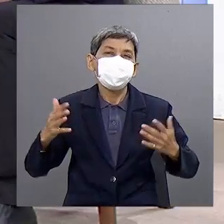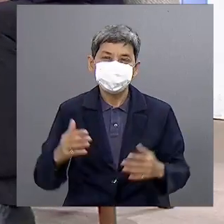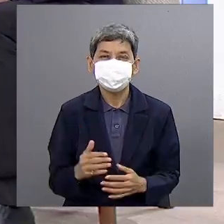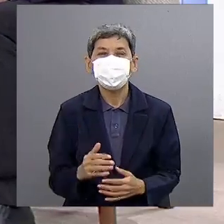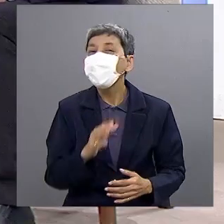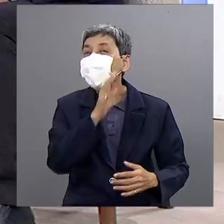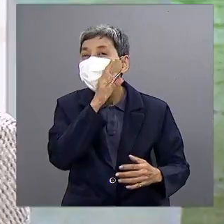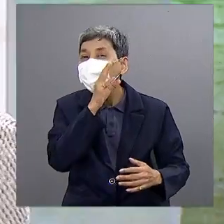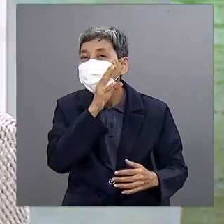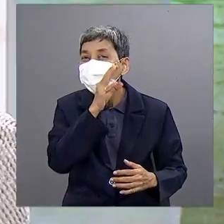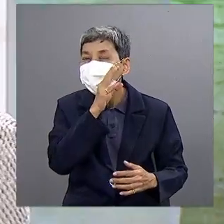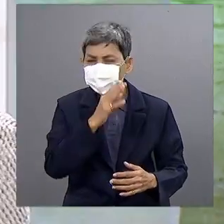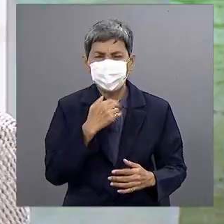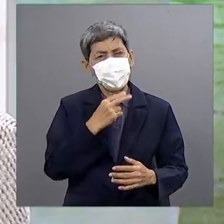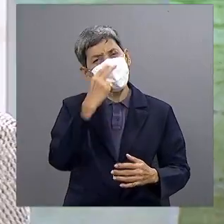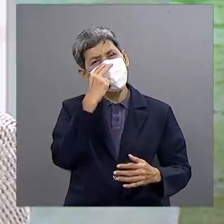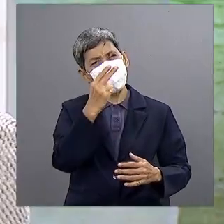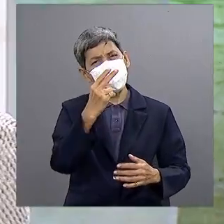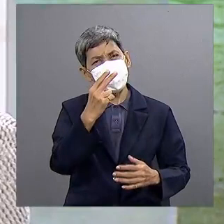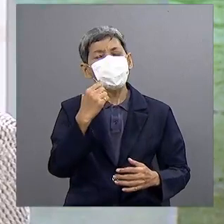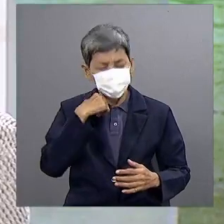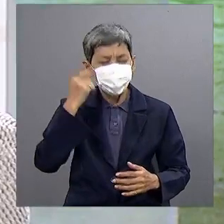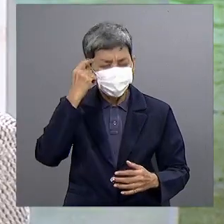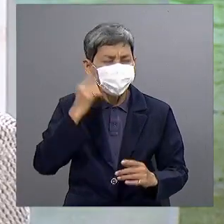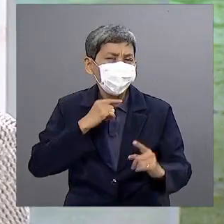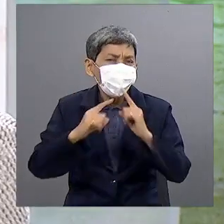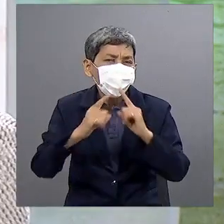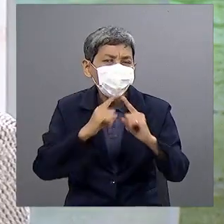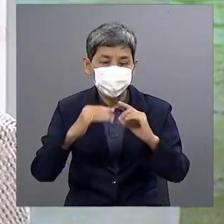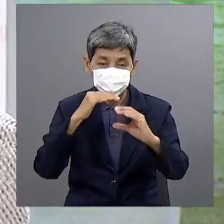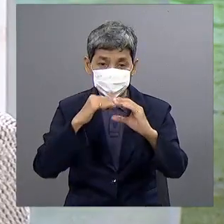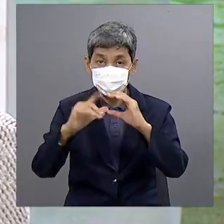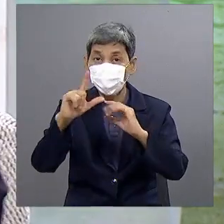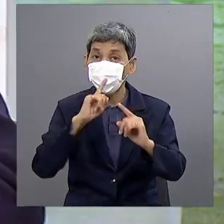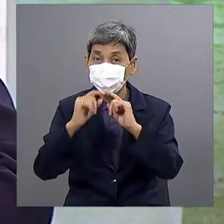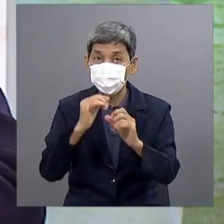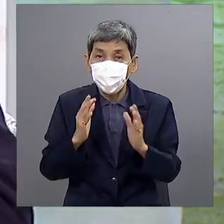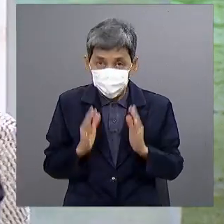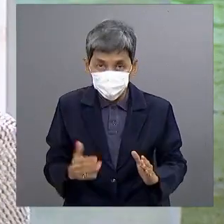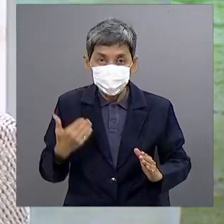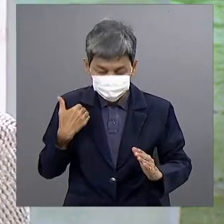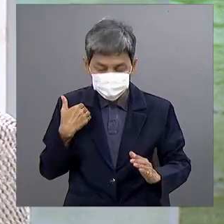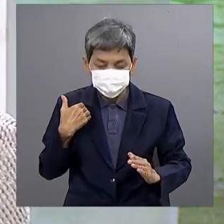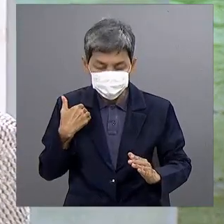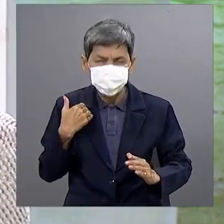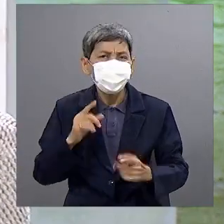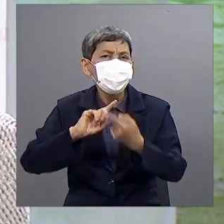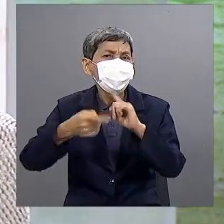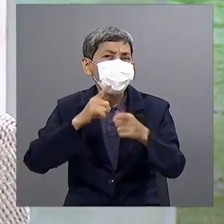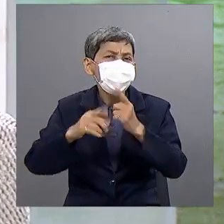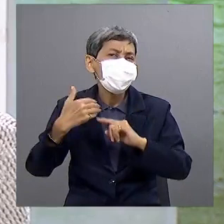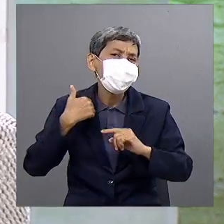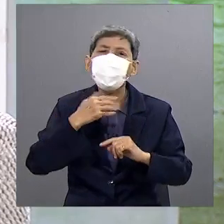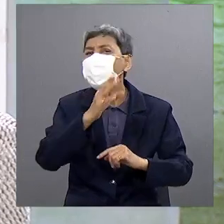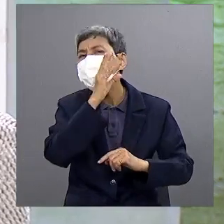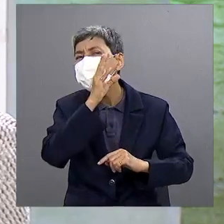มเอาซึ่งจริงๆคุณผู้ชมอันเนี้ยเรื่องเนี้ยผมเอาคุยกับเพื่อนใน LINE ใช่มั้ยบอกว่าบางคนเนี่ยได้ลักษณะแบบนี้เพื่อนก็บอกว่าจริงๆถ้าเกิดว่าได้หนังสือมา